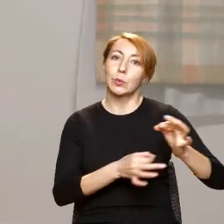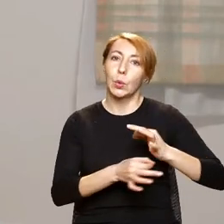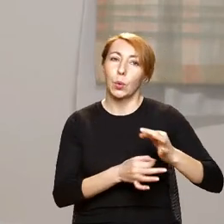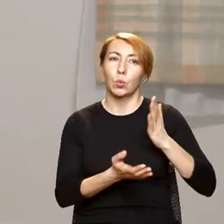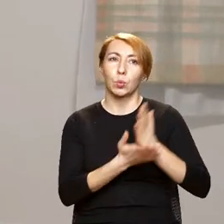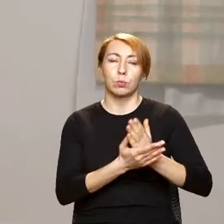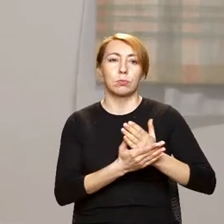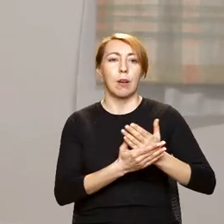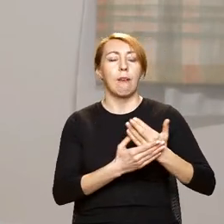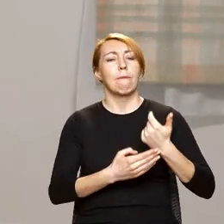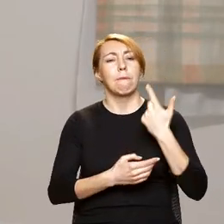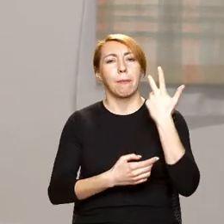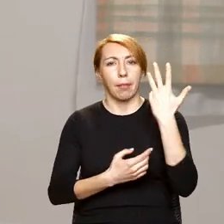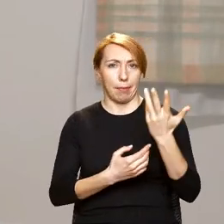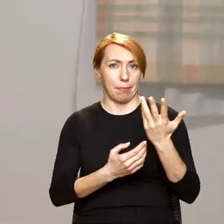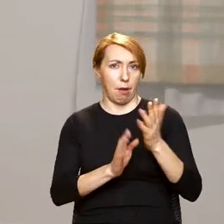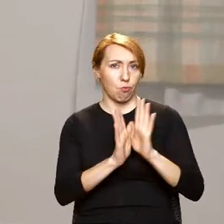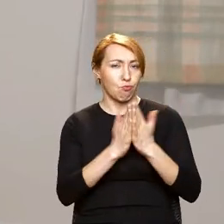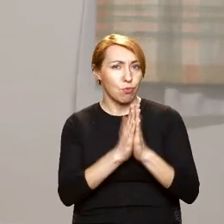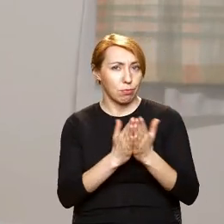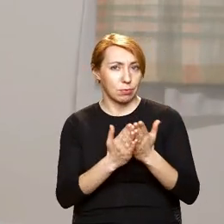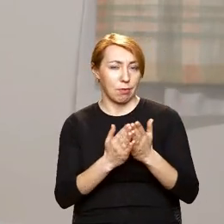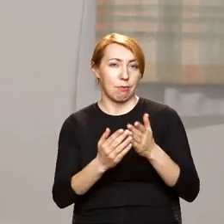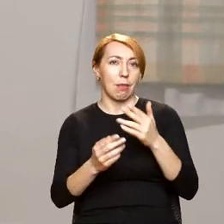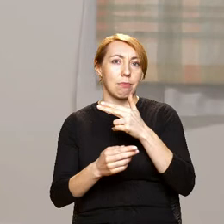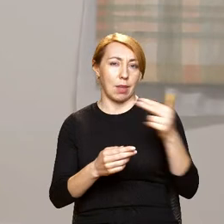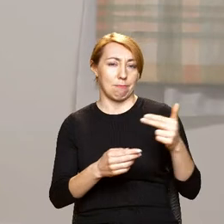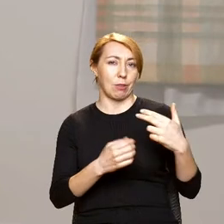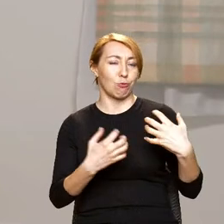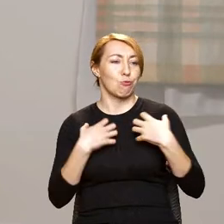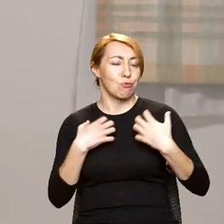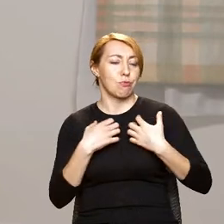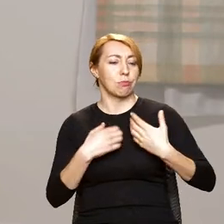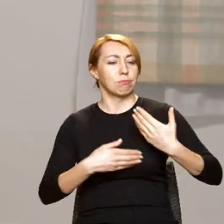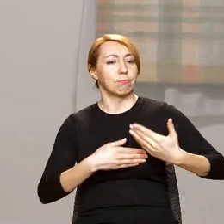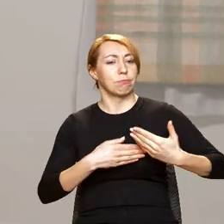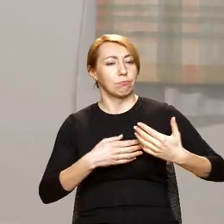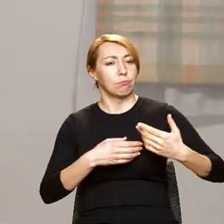już wiele publikacji o życiu i dziele Józefa Piłsudskiego.